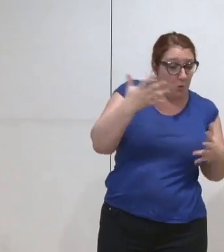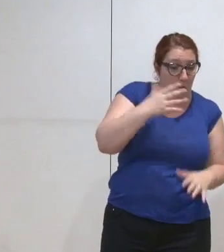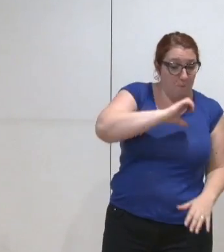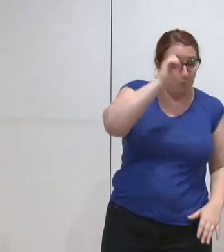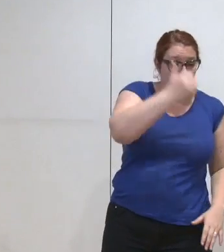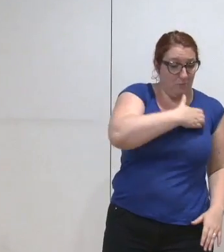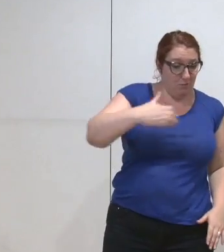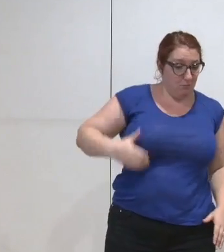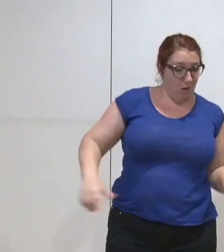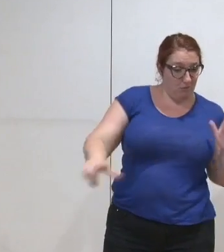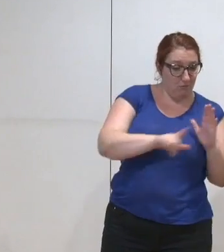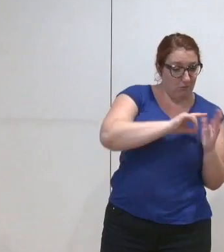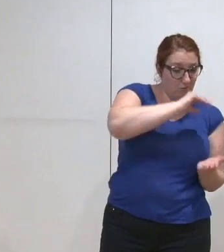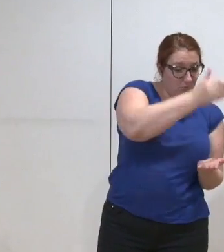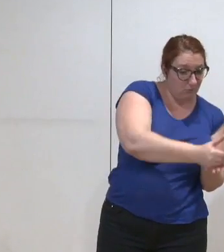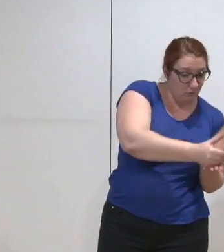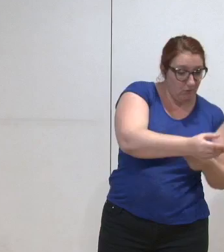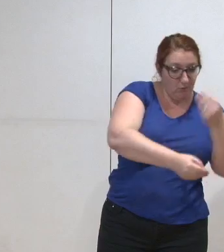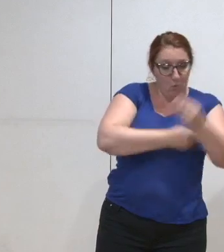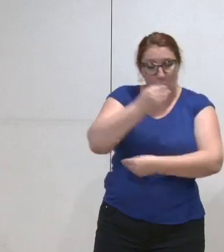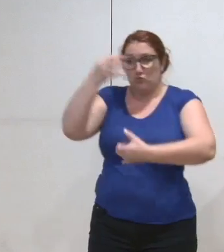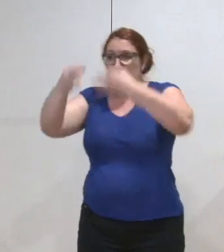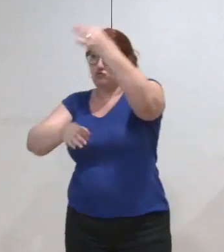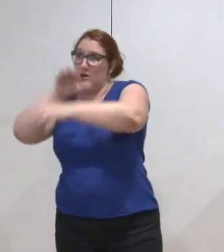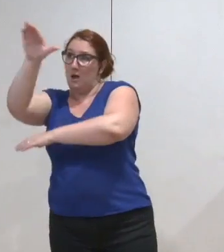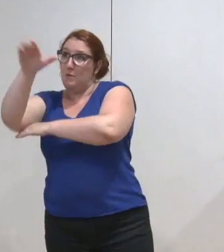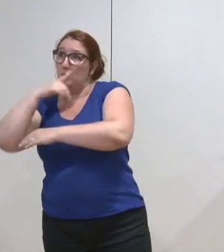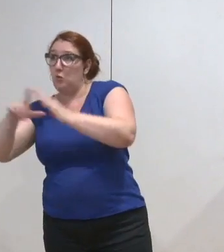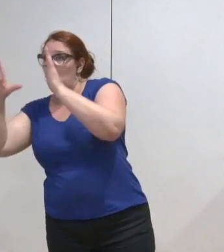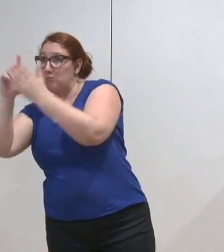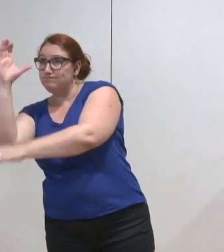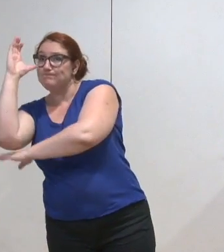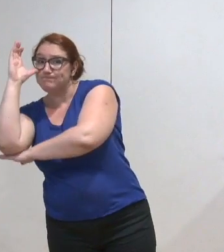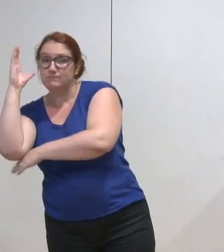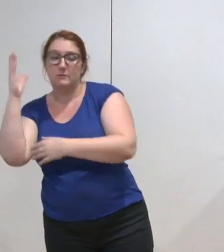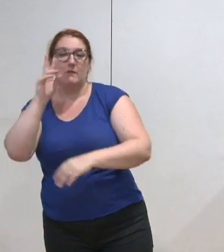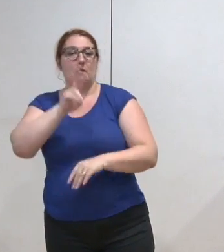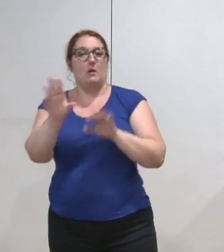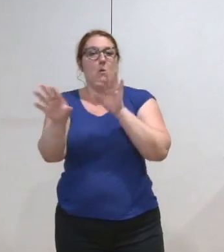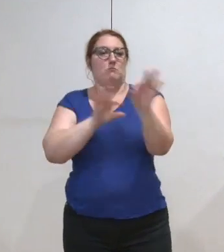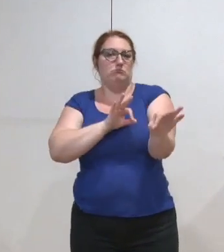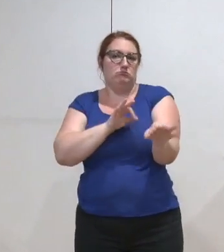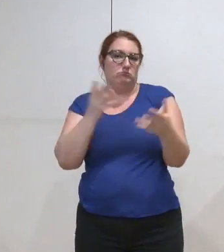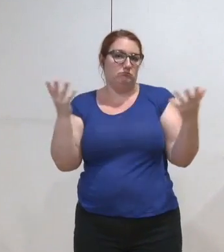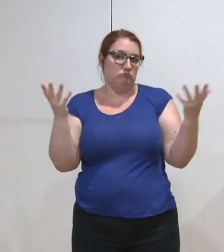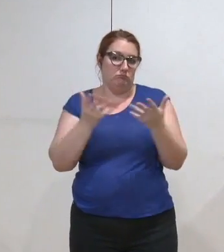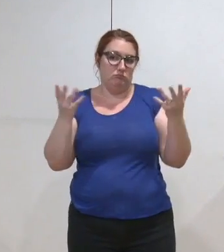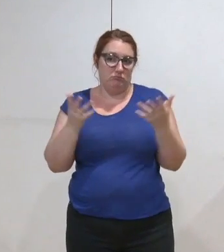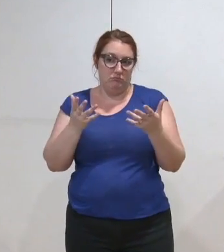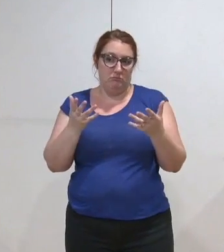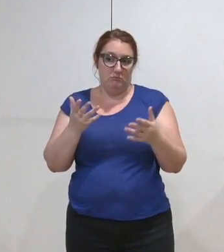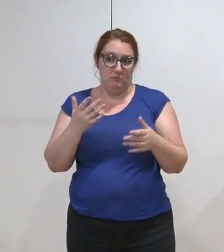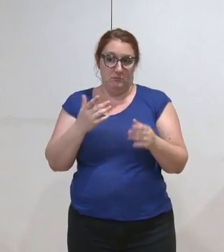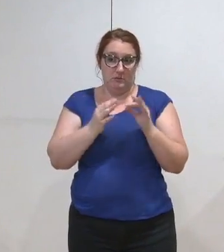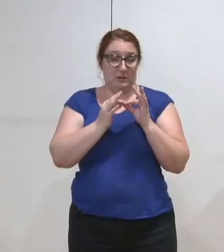fallait-il saisir le juge pour qu'il dise le droit l'option choisie c'est finalement l'option qui devra être choisie depuis